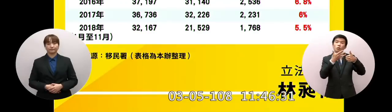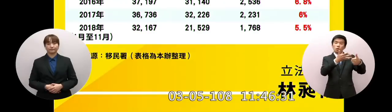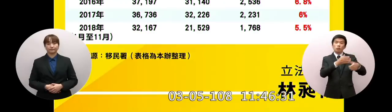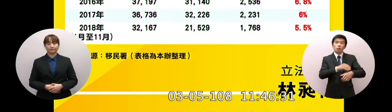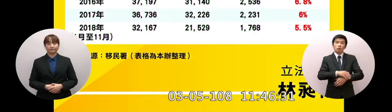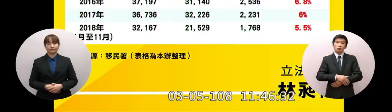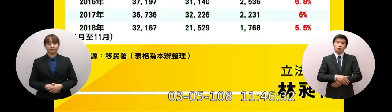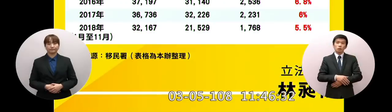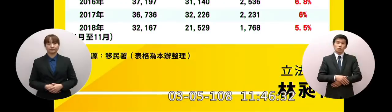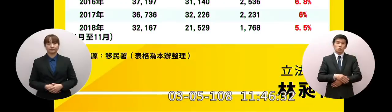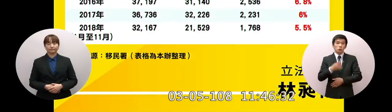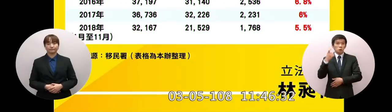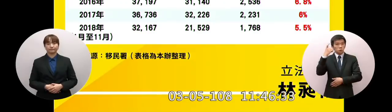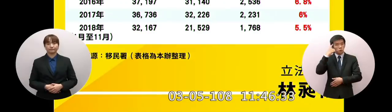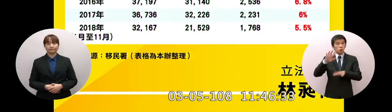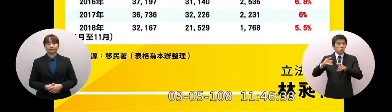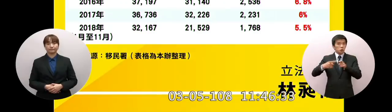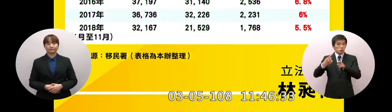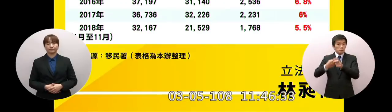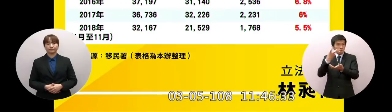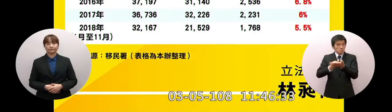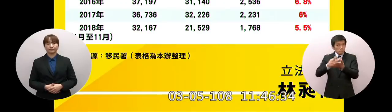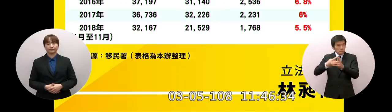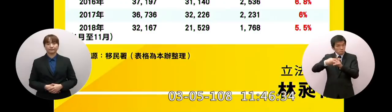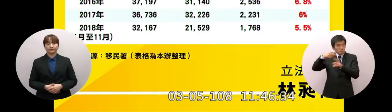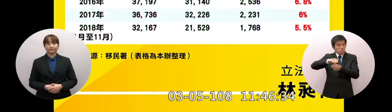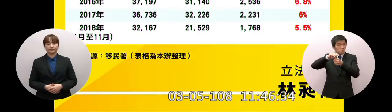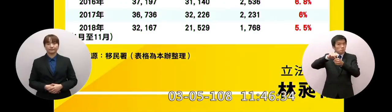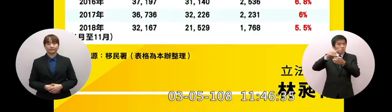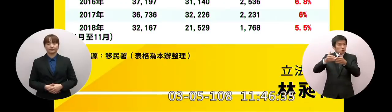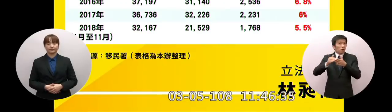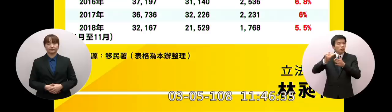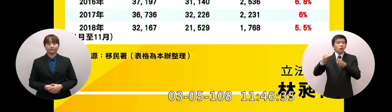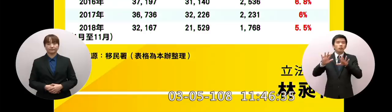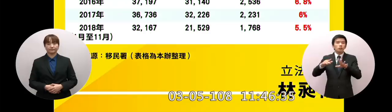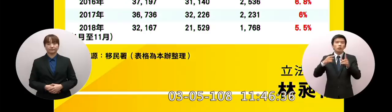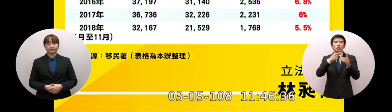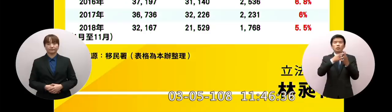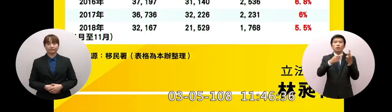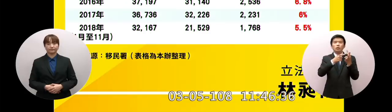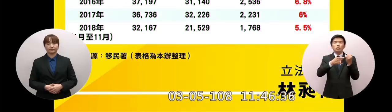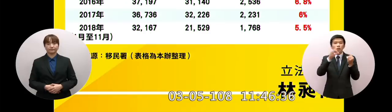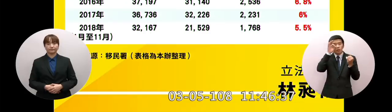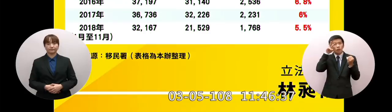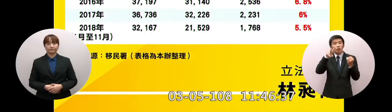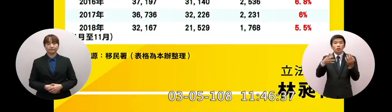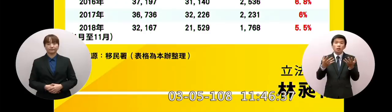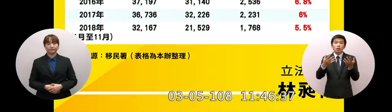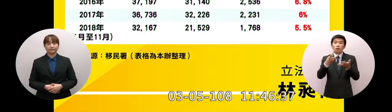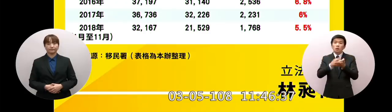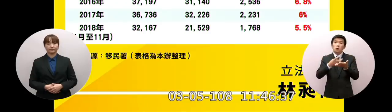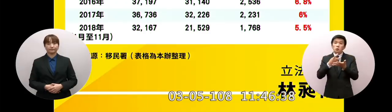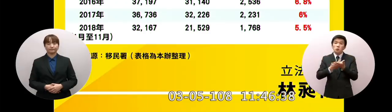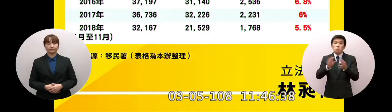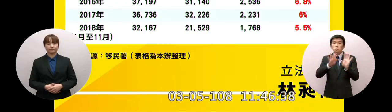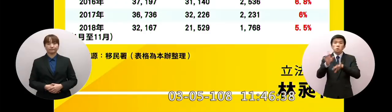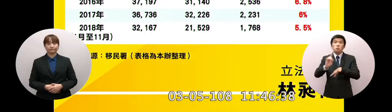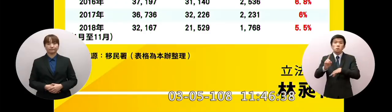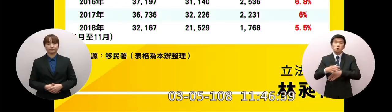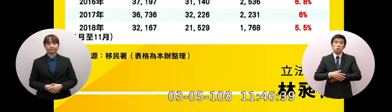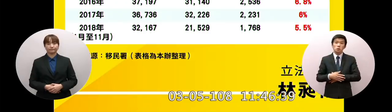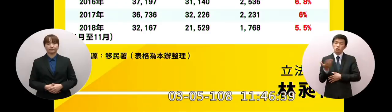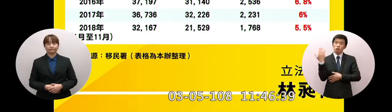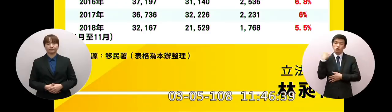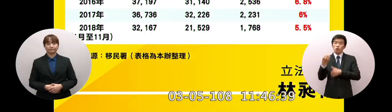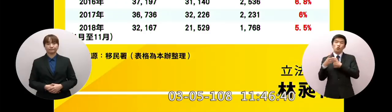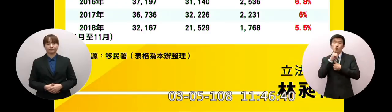年讲要严格审查了后，即马数字安怎？看起来是毋是讲咱的这个审查结果是安怎？结果迄个时阵，立委会甲我